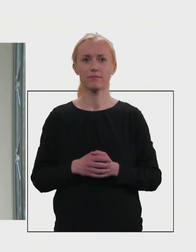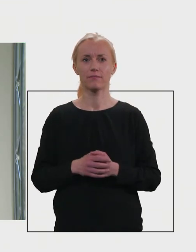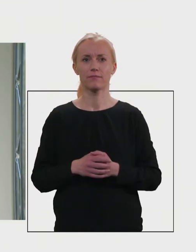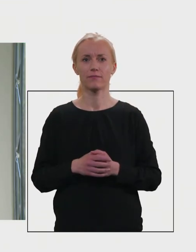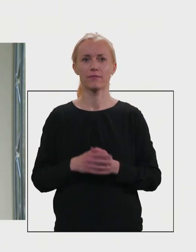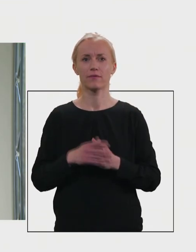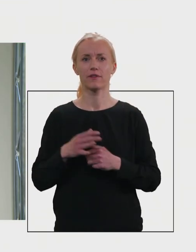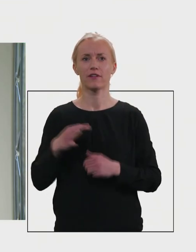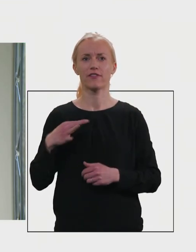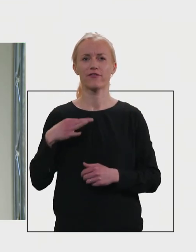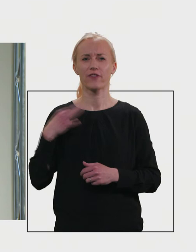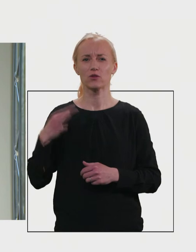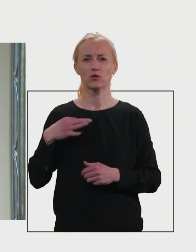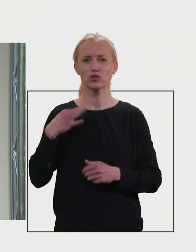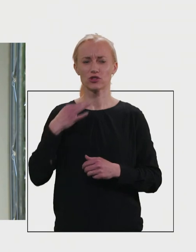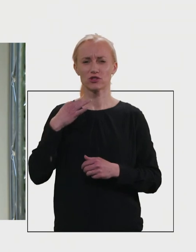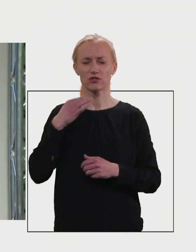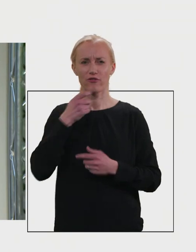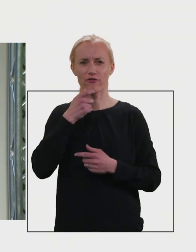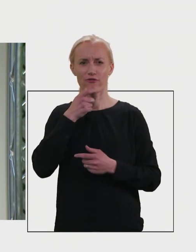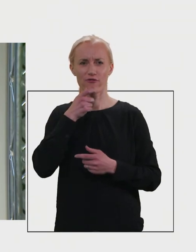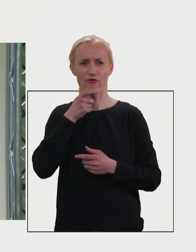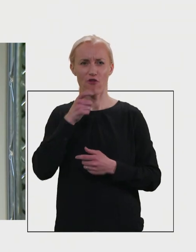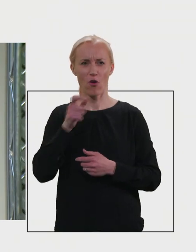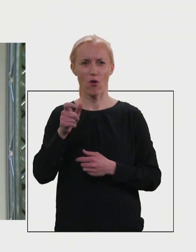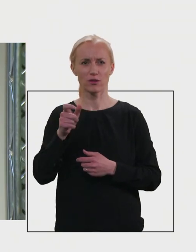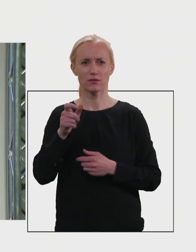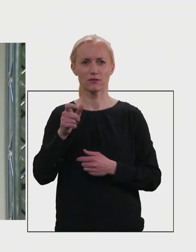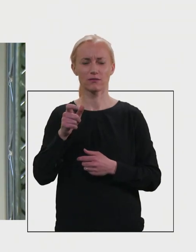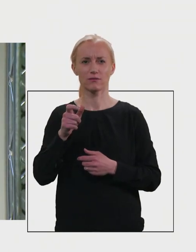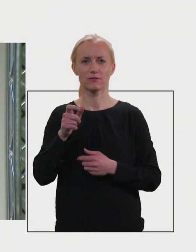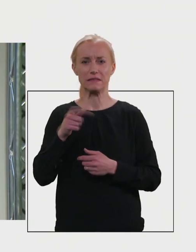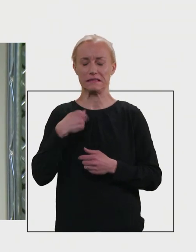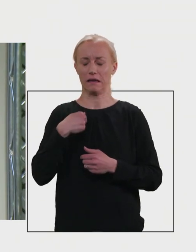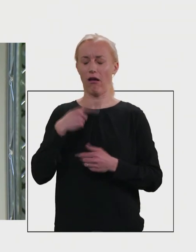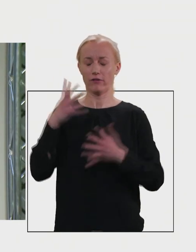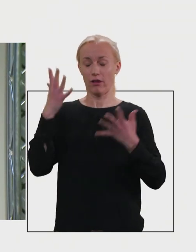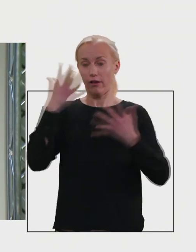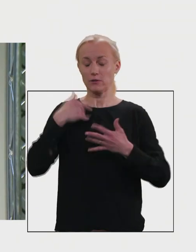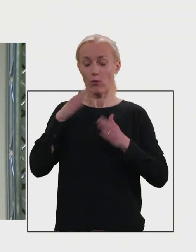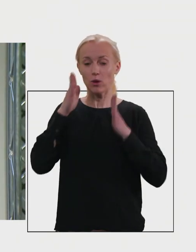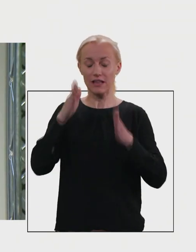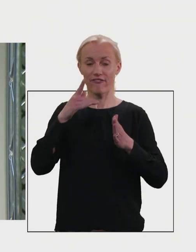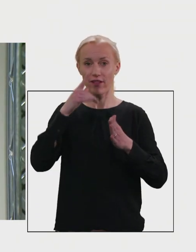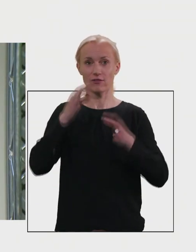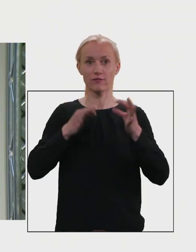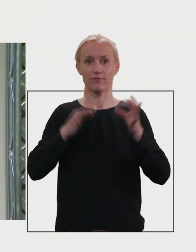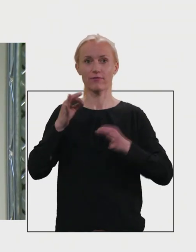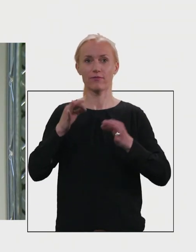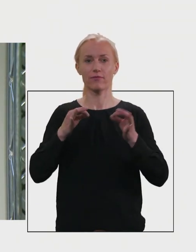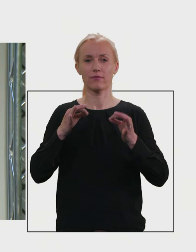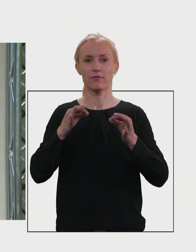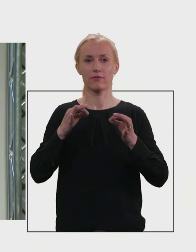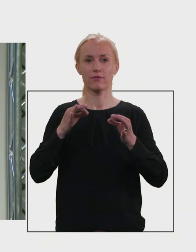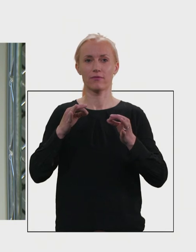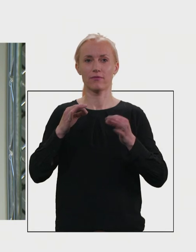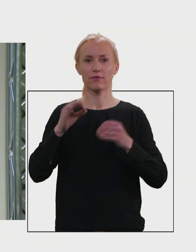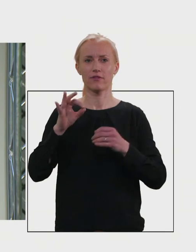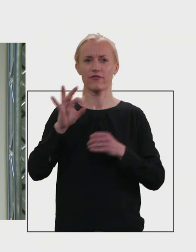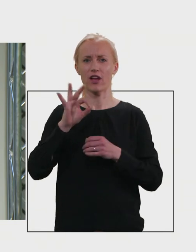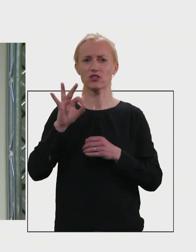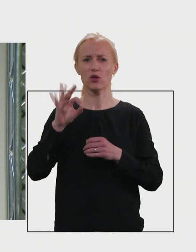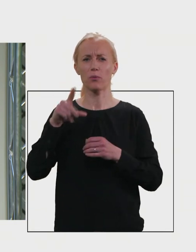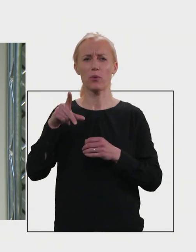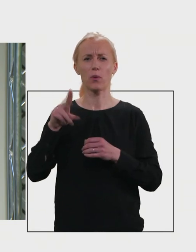pur... Entschuldigung, ich bin immer so konzentriert, wenn ich das spiele. Pavane pur